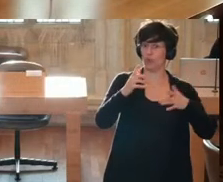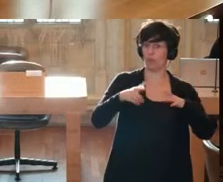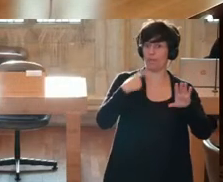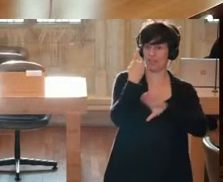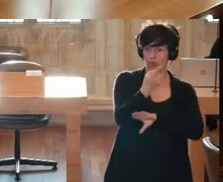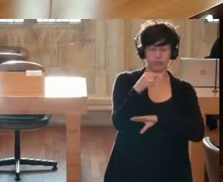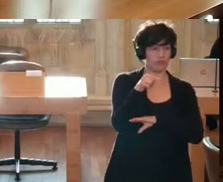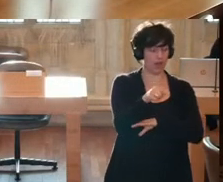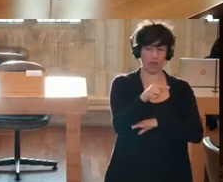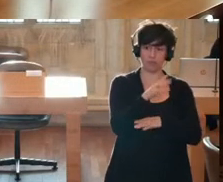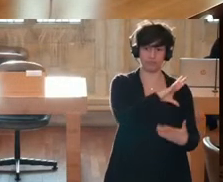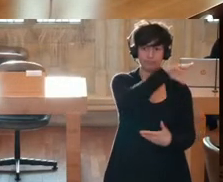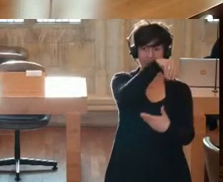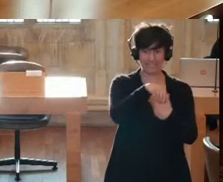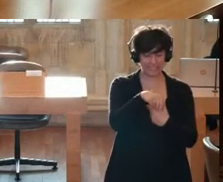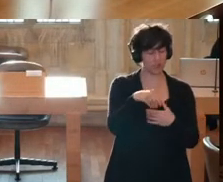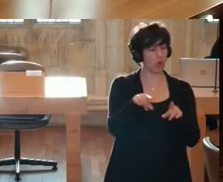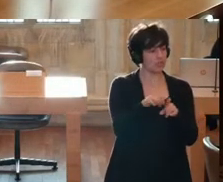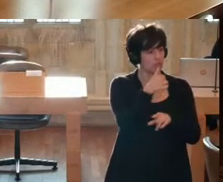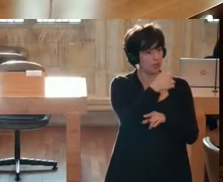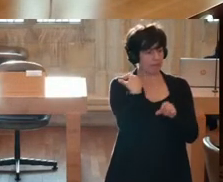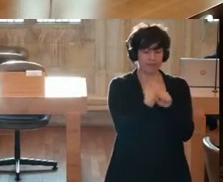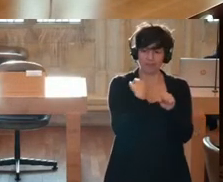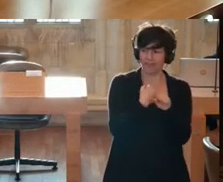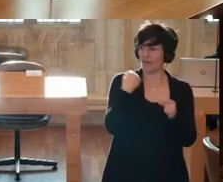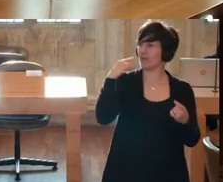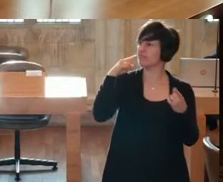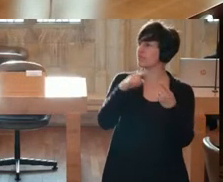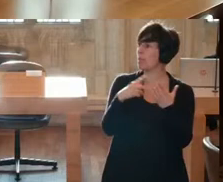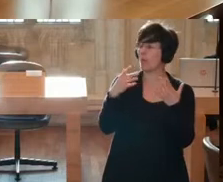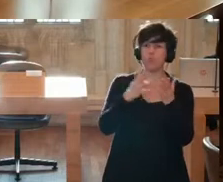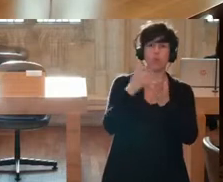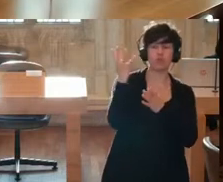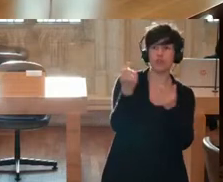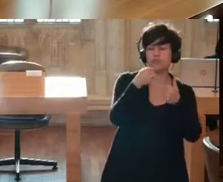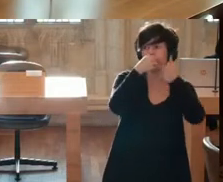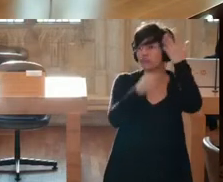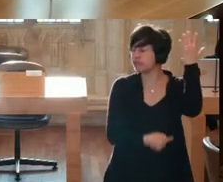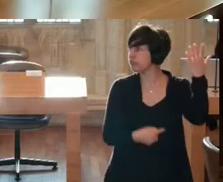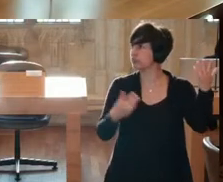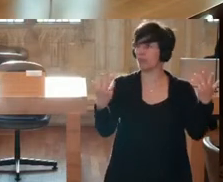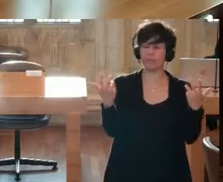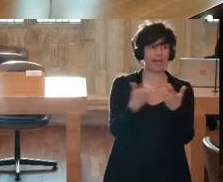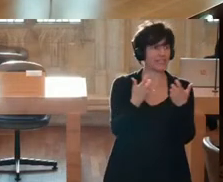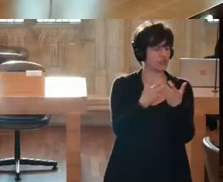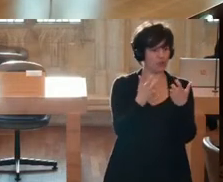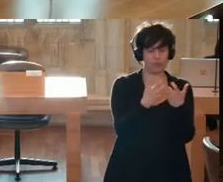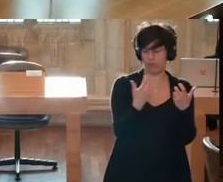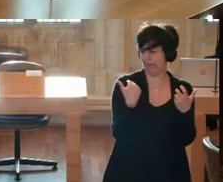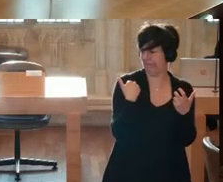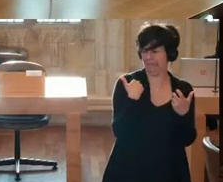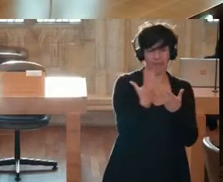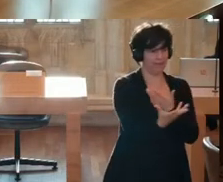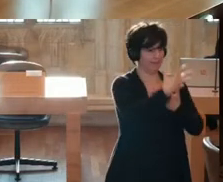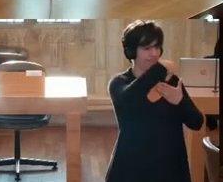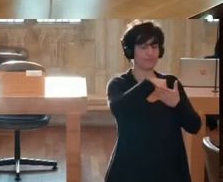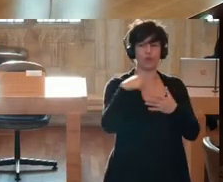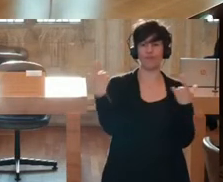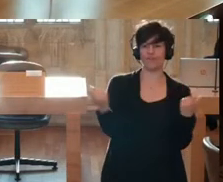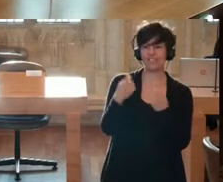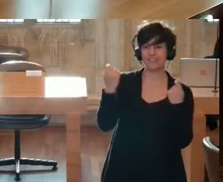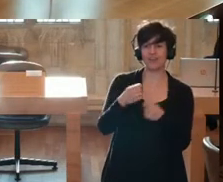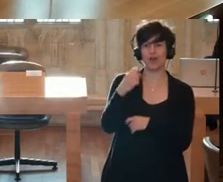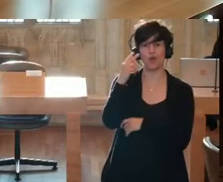Il a aussi travaillé sur de nombreux projets. Par exemple, il était présent récemment au Festival